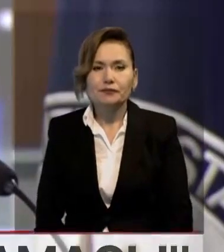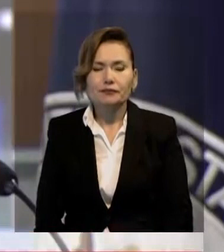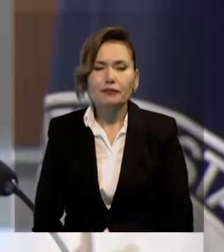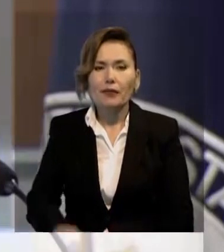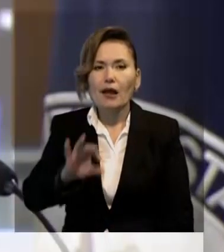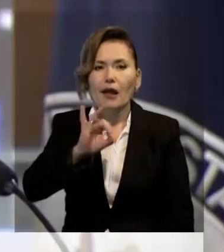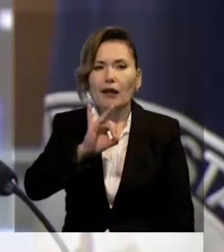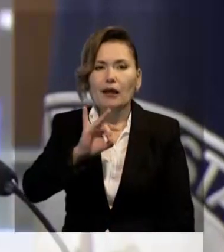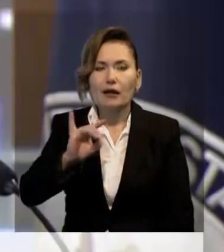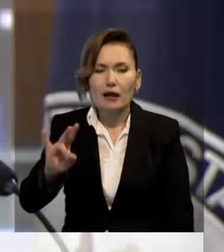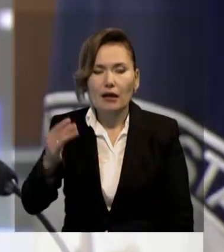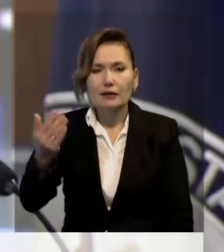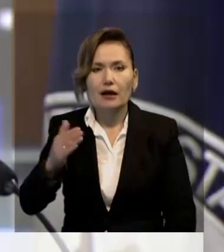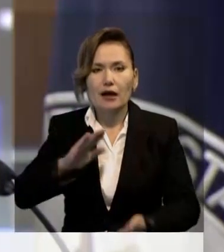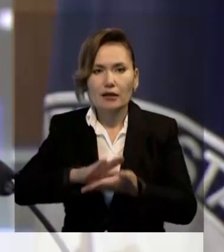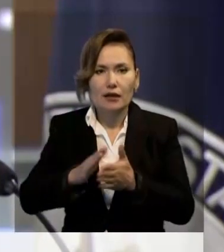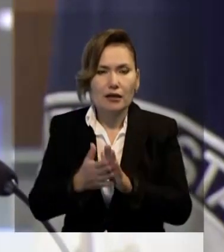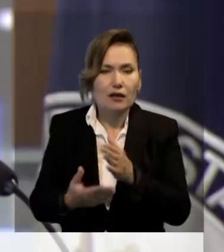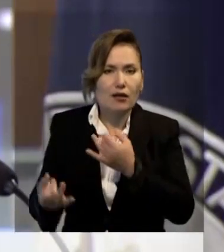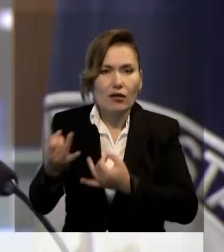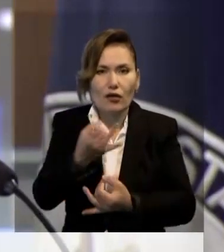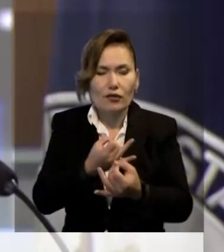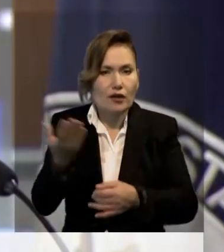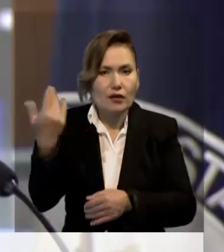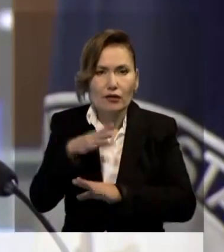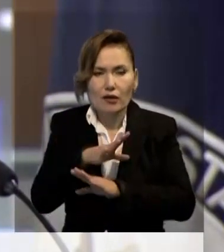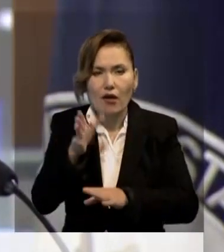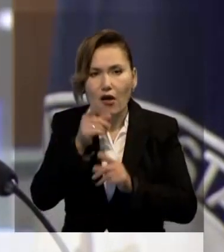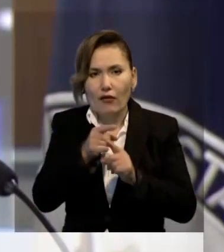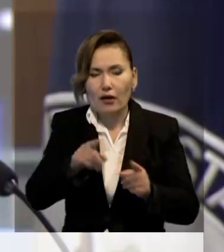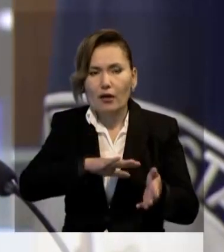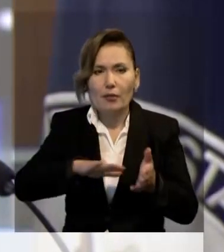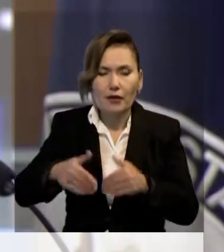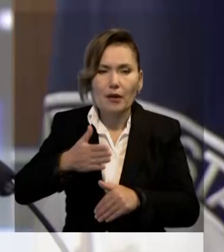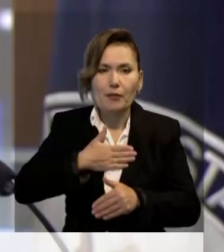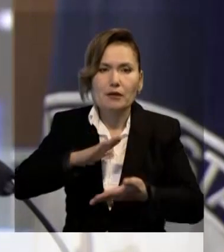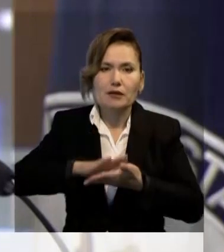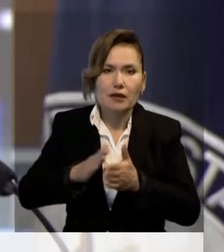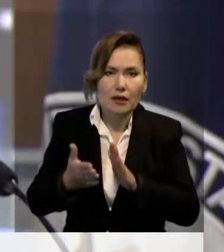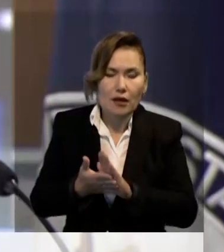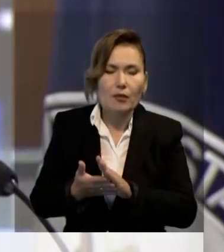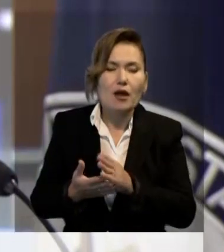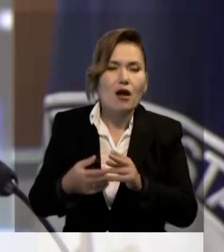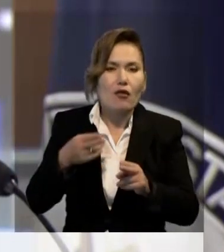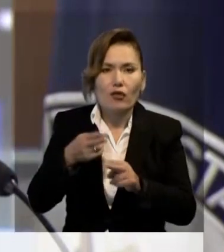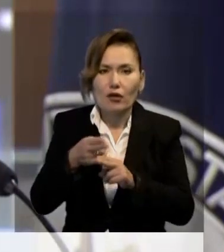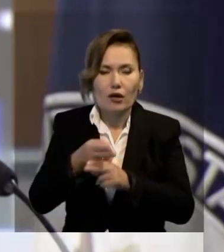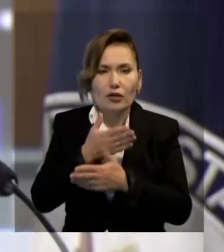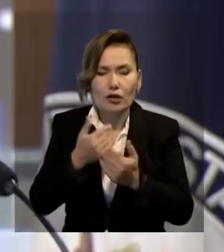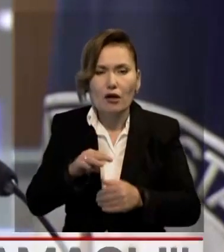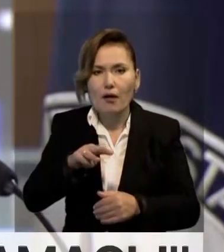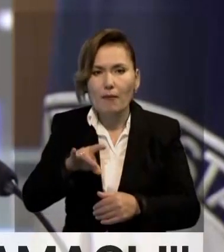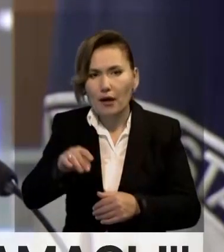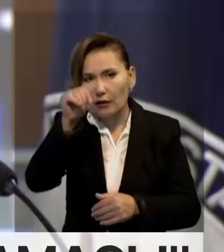Иран әрекетсіз қалып келісім талқыланбай қалған еді. Содан бері көп уақыт өтті. Біз келіссөздерге кедергі келтірген емеспіз. Наурызда